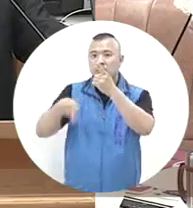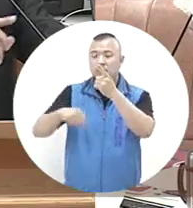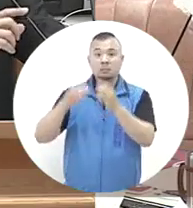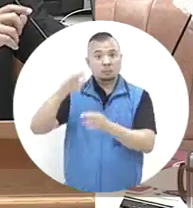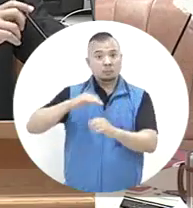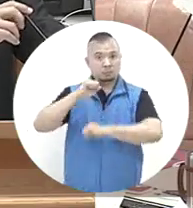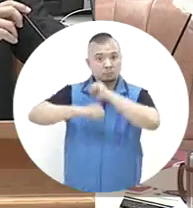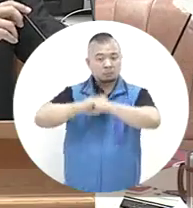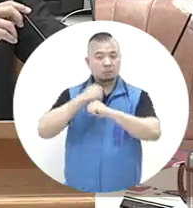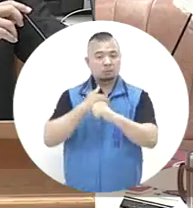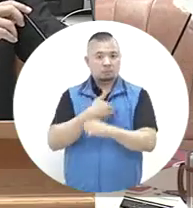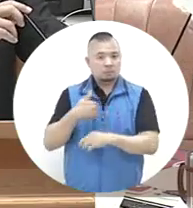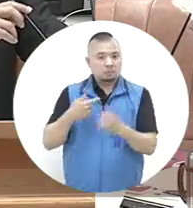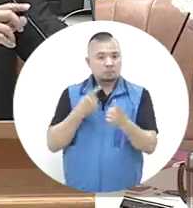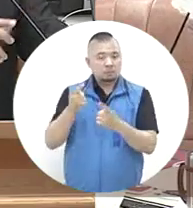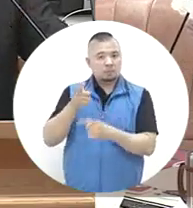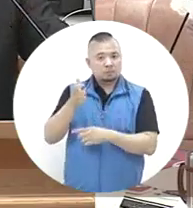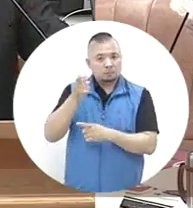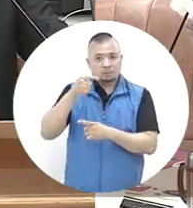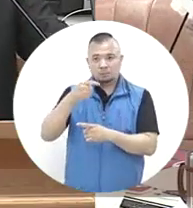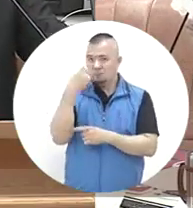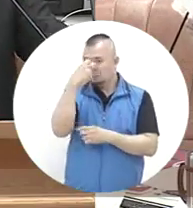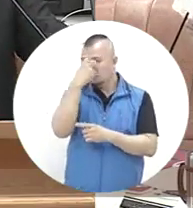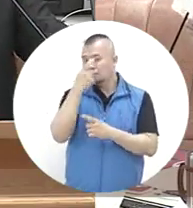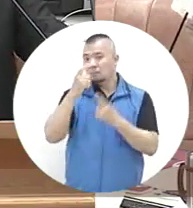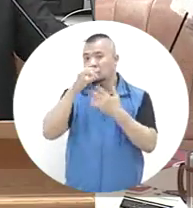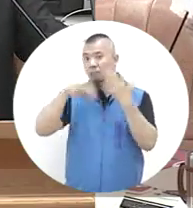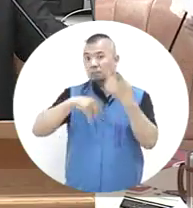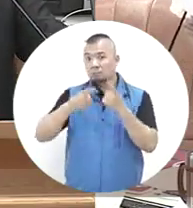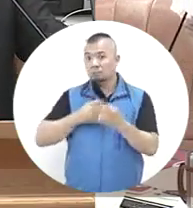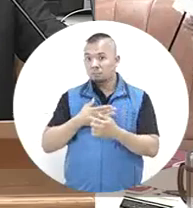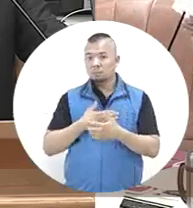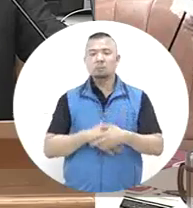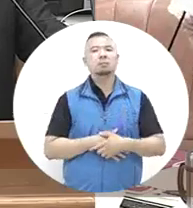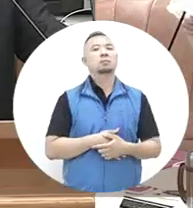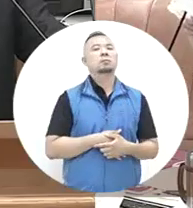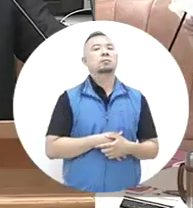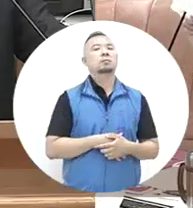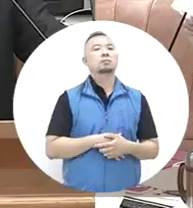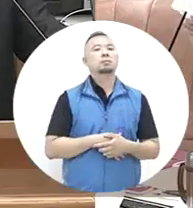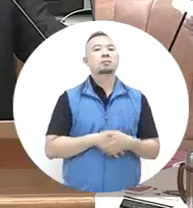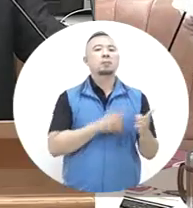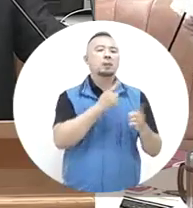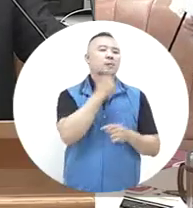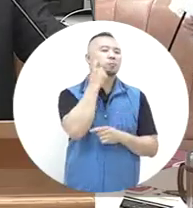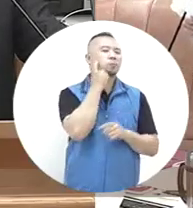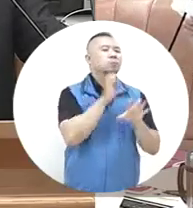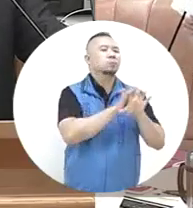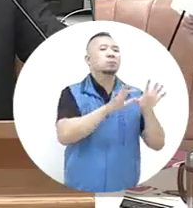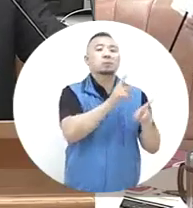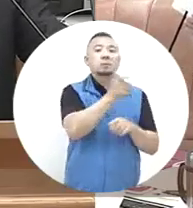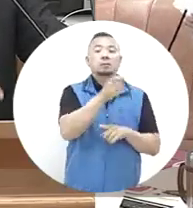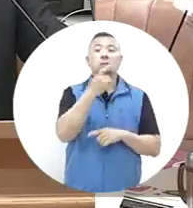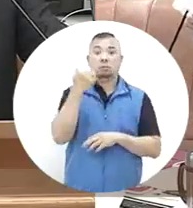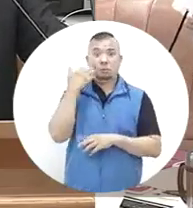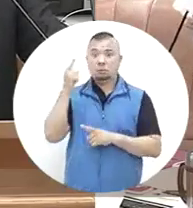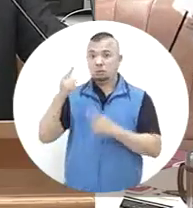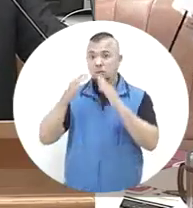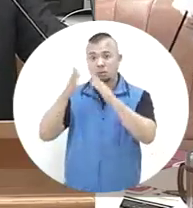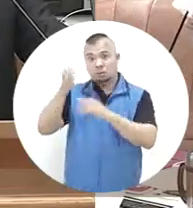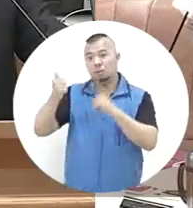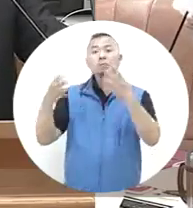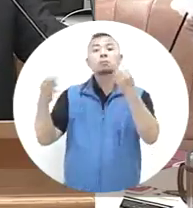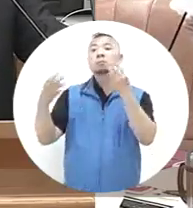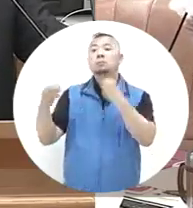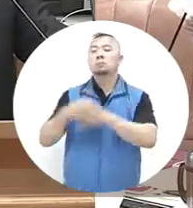吗？ 这个答议员，你讲的是那个模拟枪的 那 枪管理办法吗？ 如果市长不清楚， 我知道啊， 不是这个很